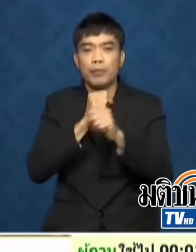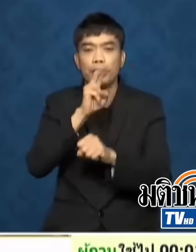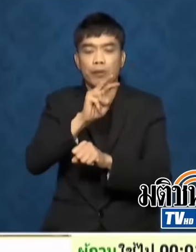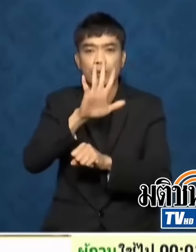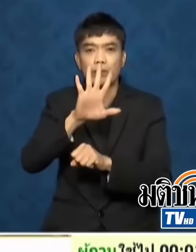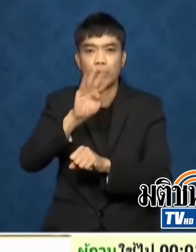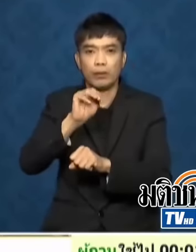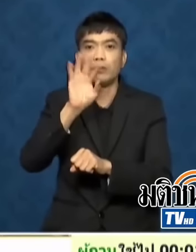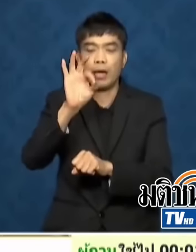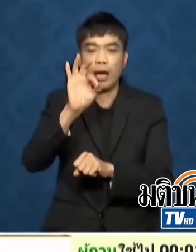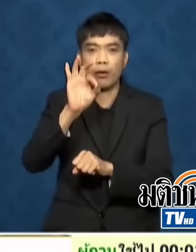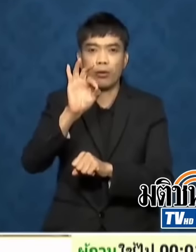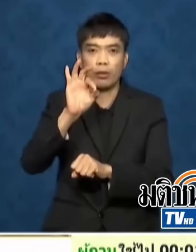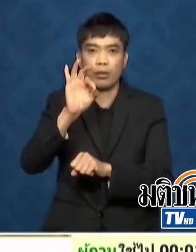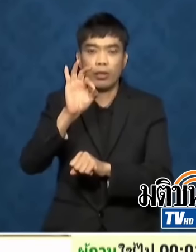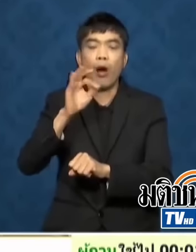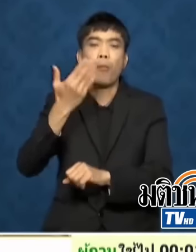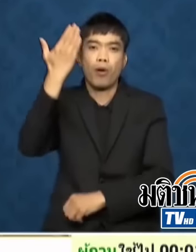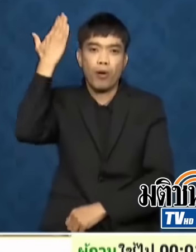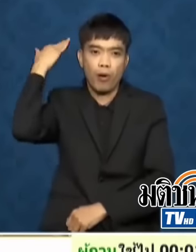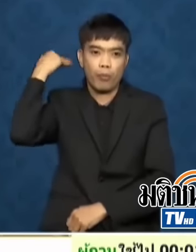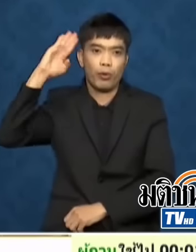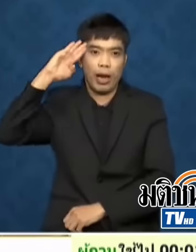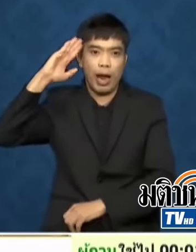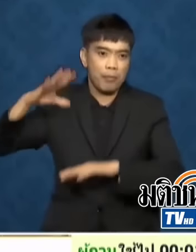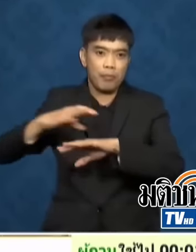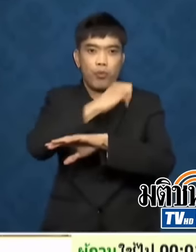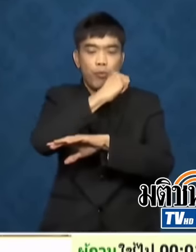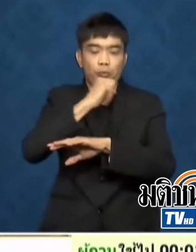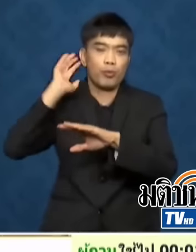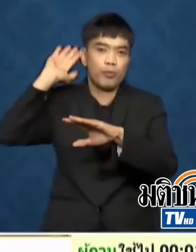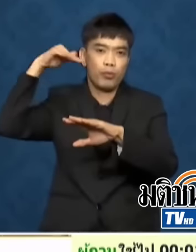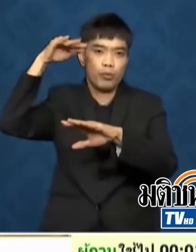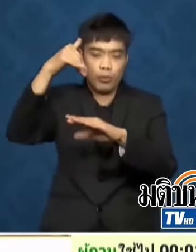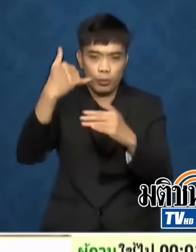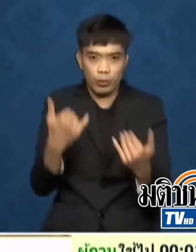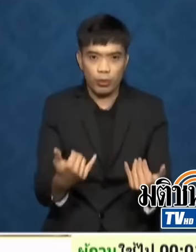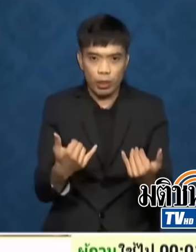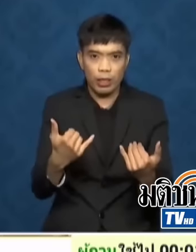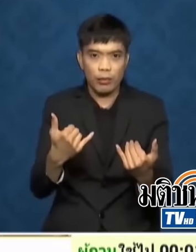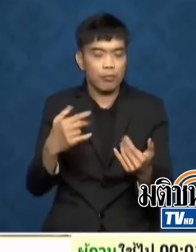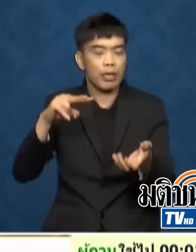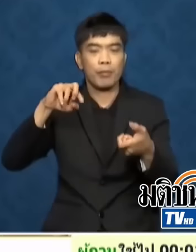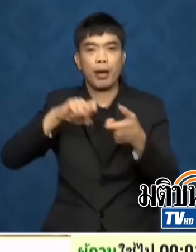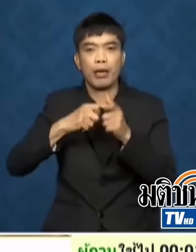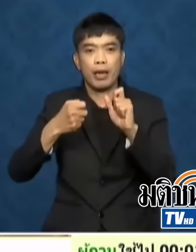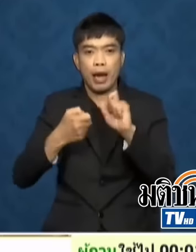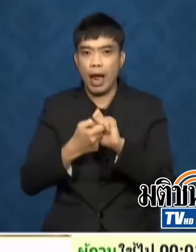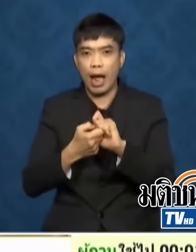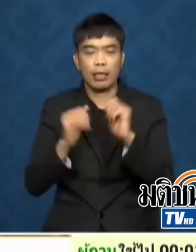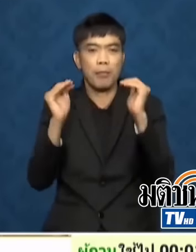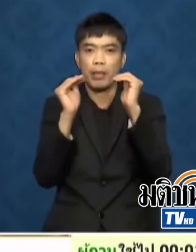ซึ่งต้องยอมรับครับว่าจากสถานการณ์วันนั้นจนถึงปัจจุบันมันมีความอยุติธรรมที่เกิดขึ้นจำนวนมากนะครับไม่ว่า